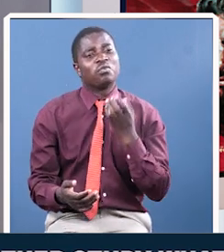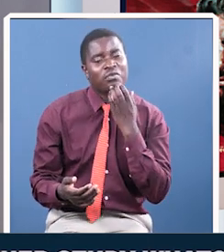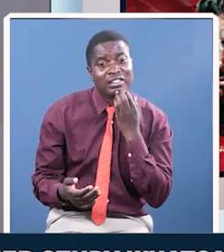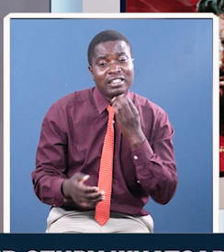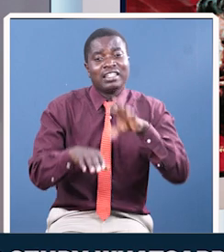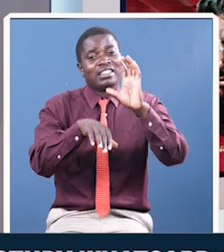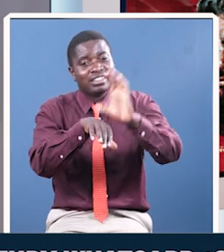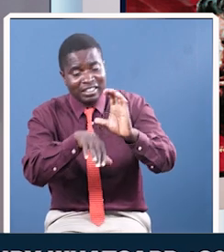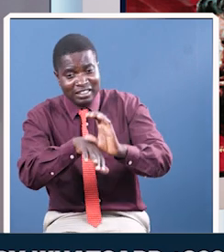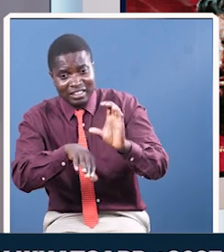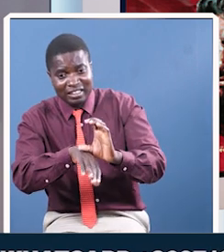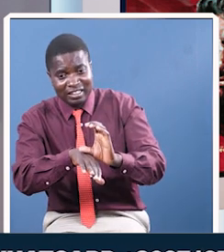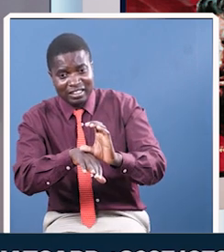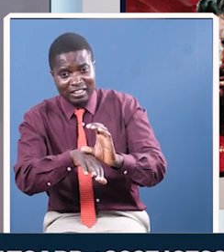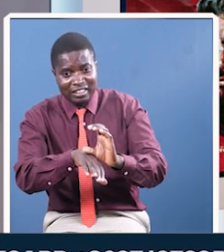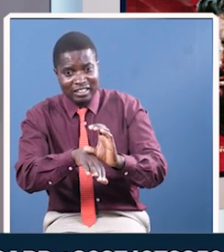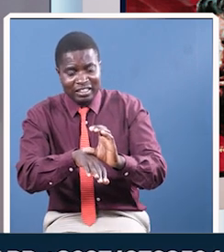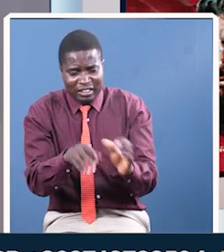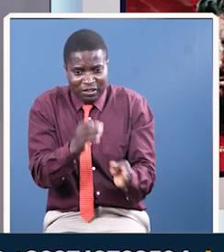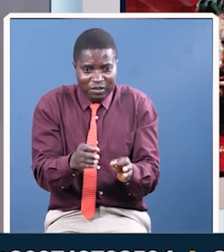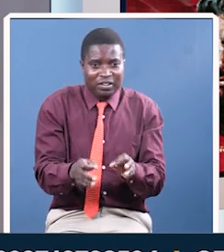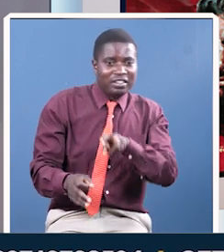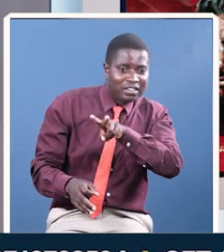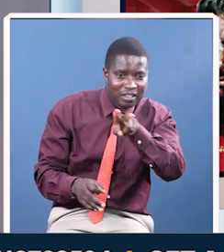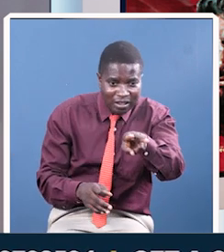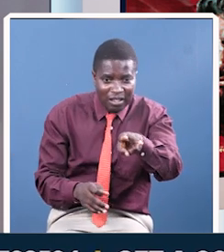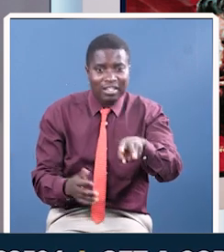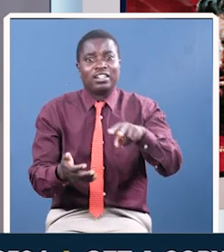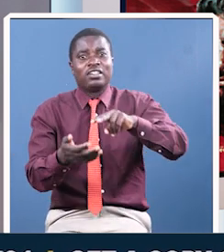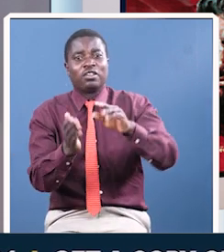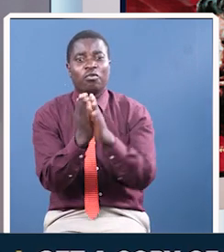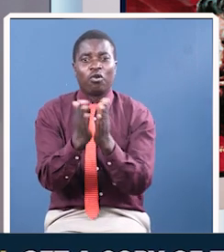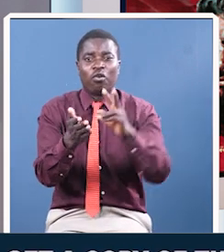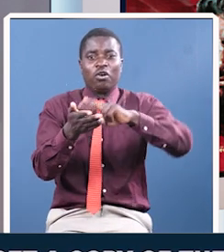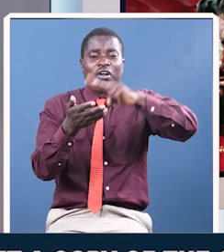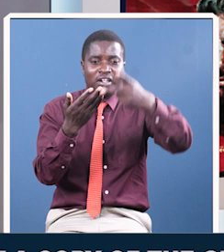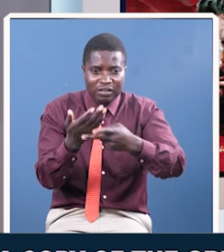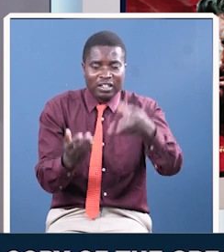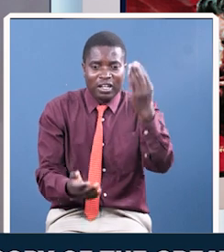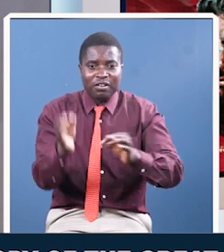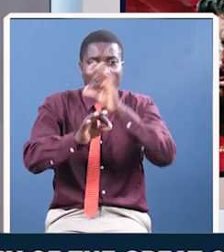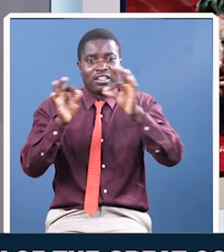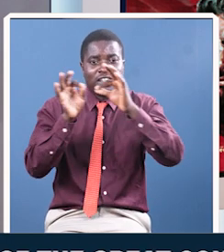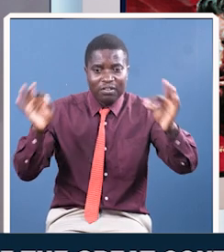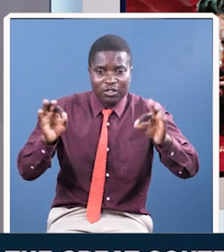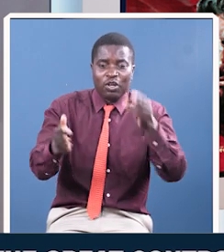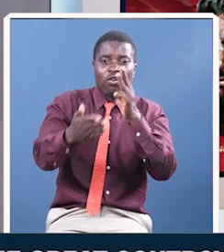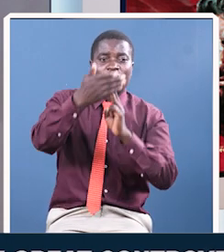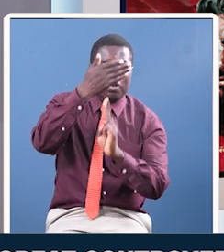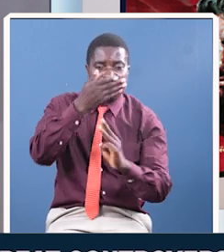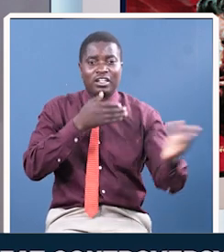kuti church pairi kuonekwa mubhuku razvakazarwa ine the gift of prophecy, iri kuuya